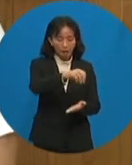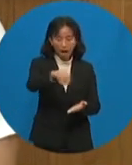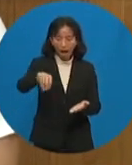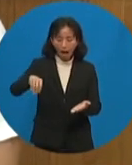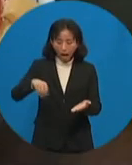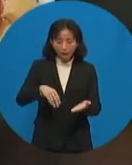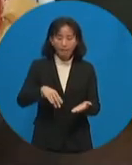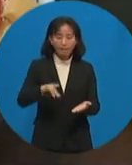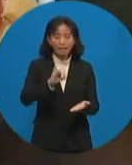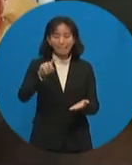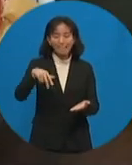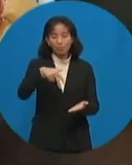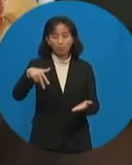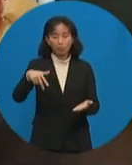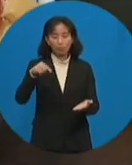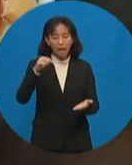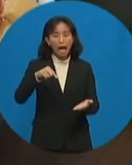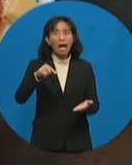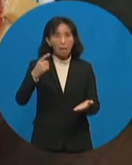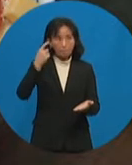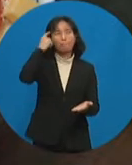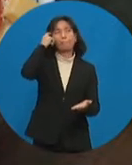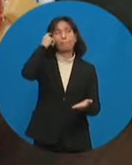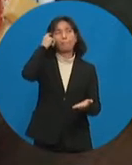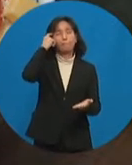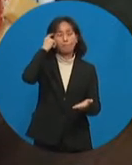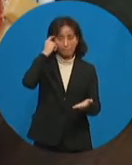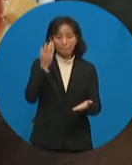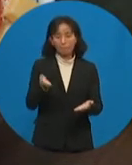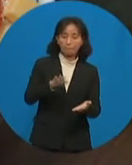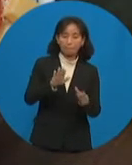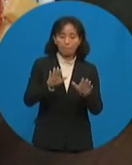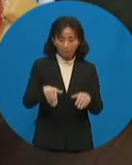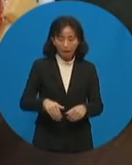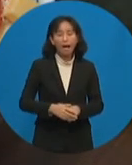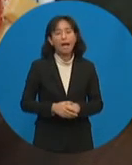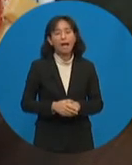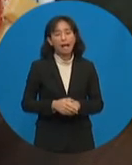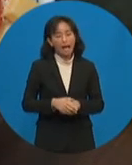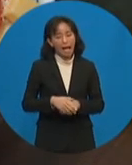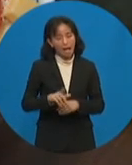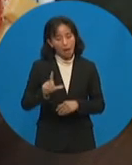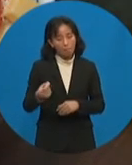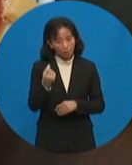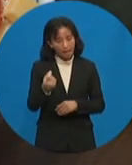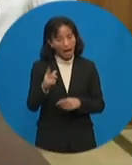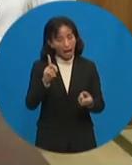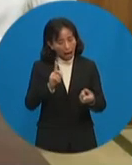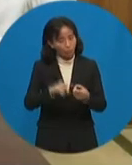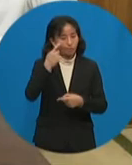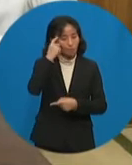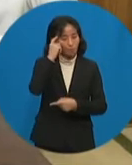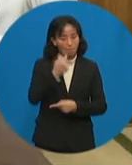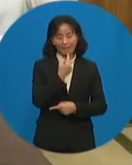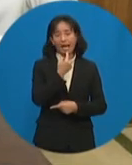ども、 はい、そこから アイデアをいただいて、 はい、 もんじゃにしたらこれはもう人気が出るんじゃないかなと思って、 それで